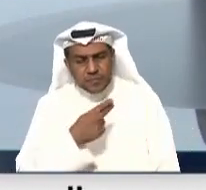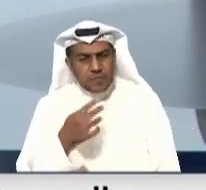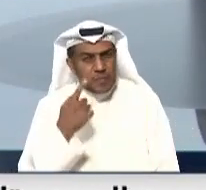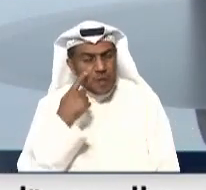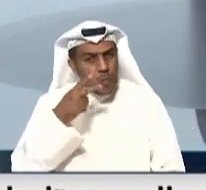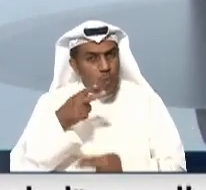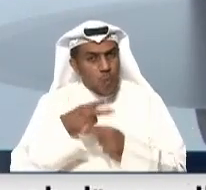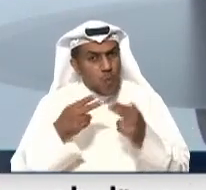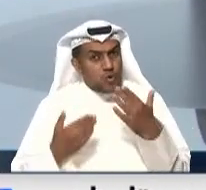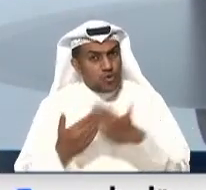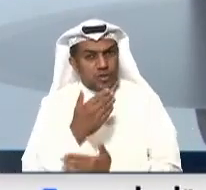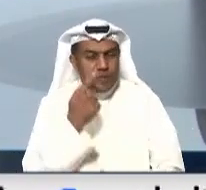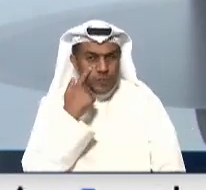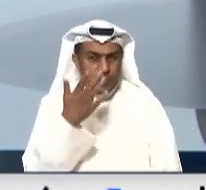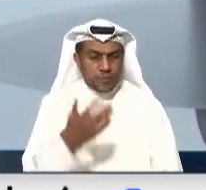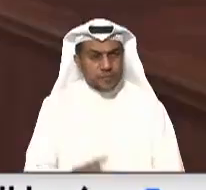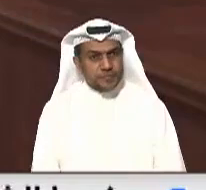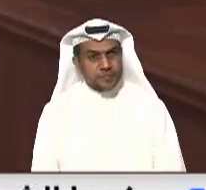لكويت جديدة.